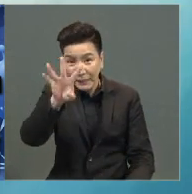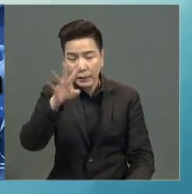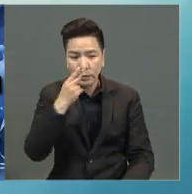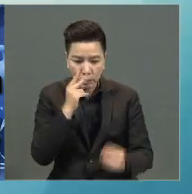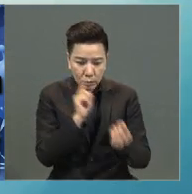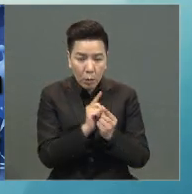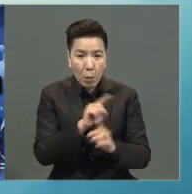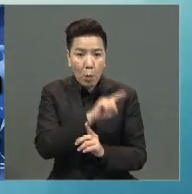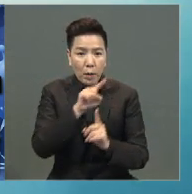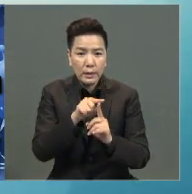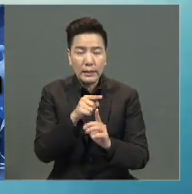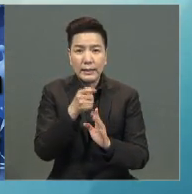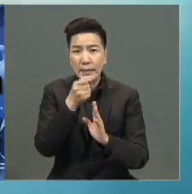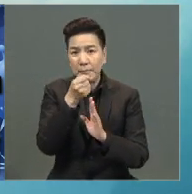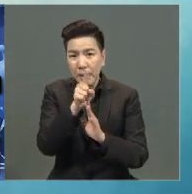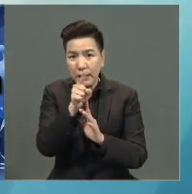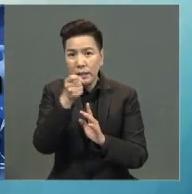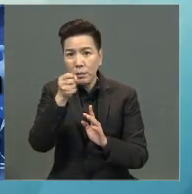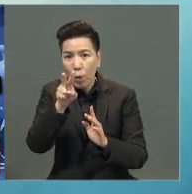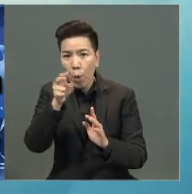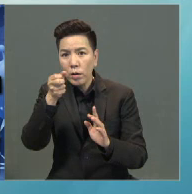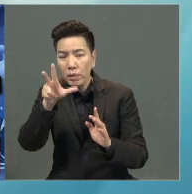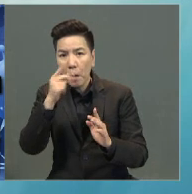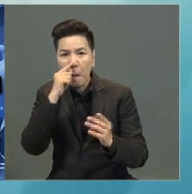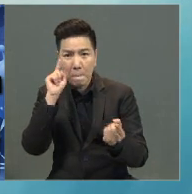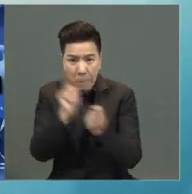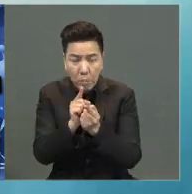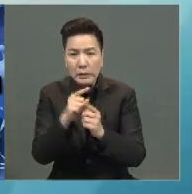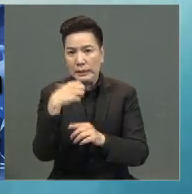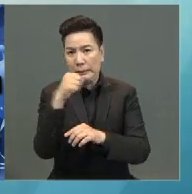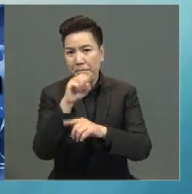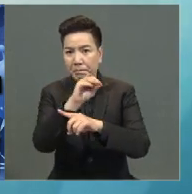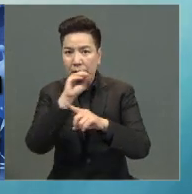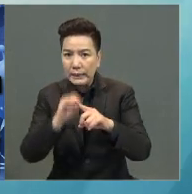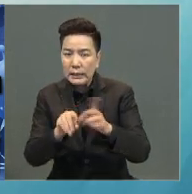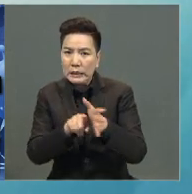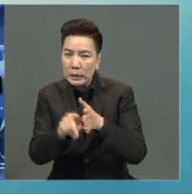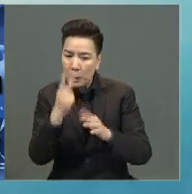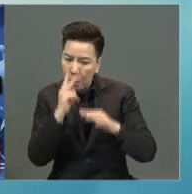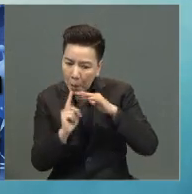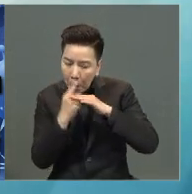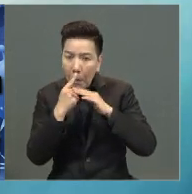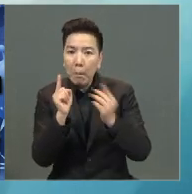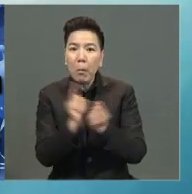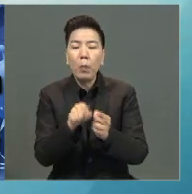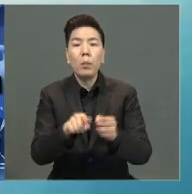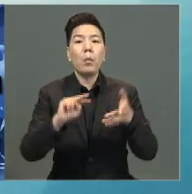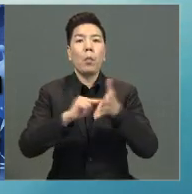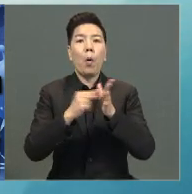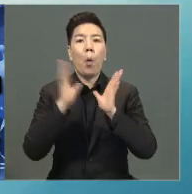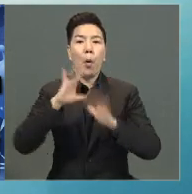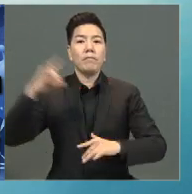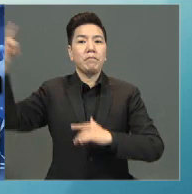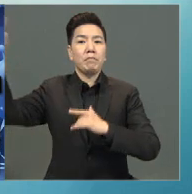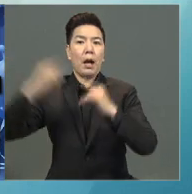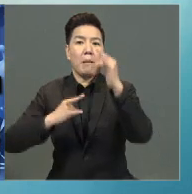หลังวันที่11ลงไปก็จะมีเกือบ10%ก็แสดงว่าการที่เราให้ผู้ที่กลับจาก